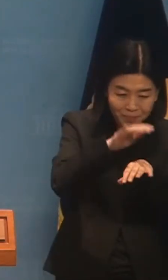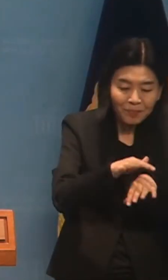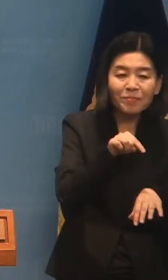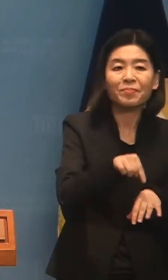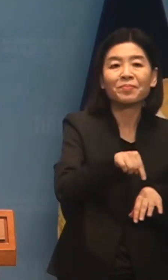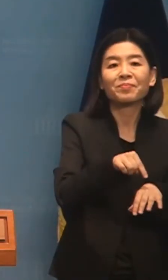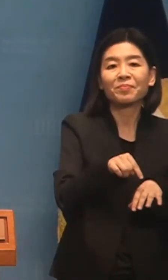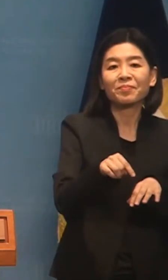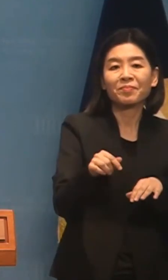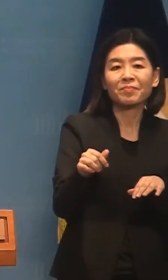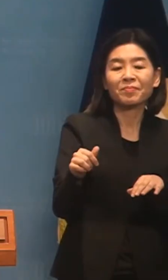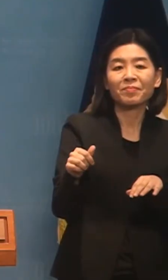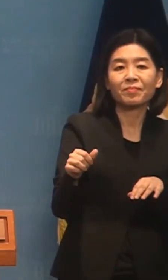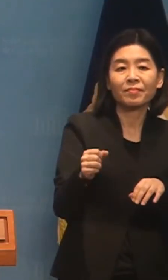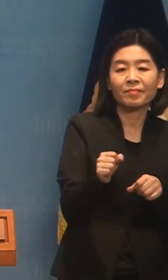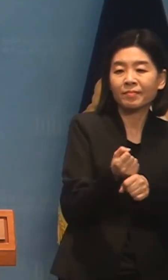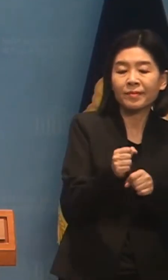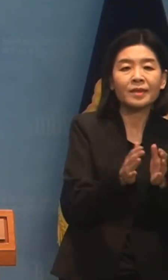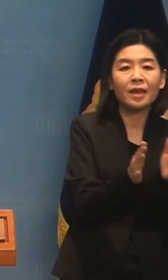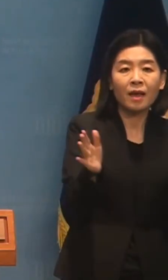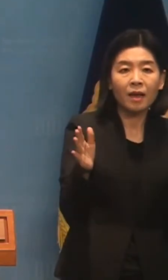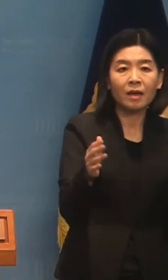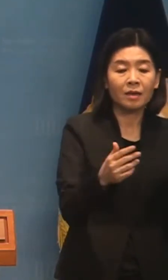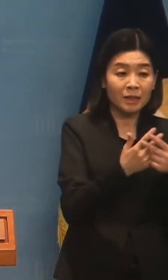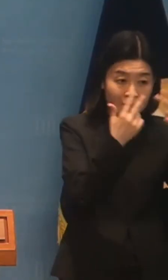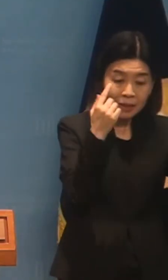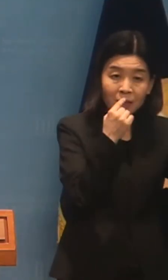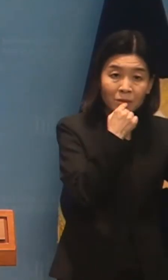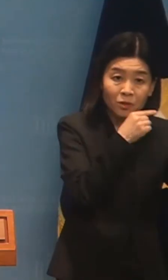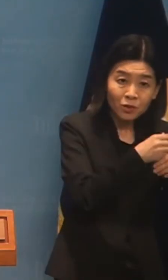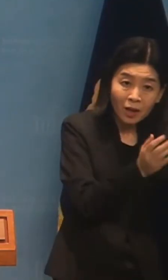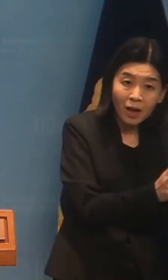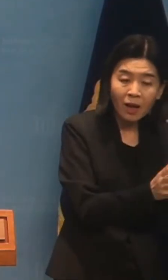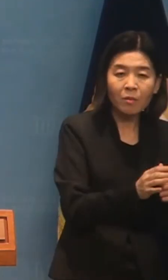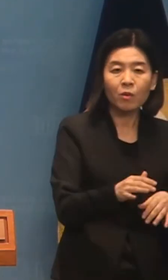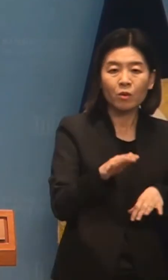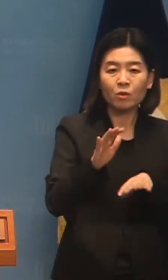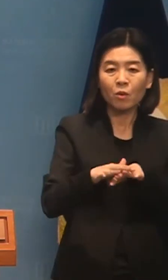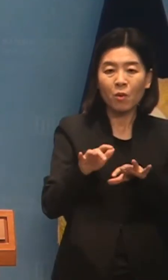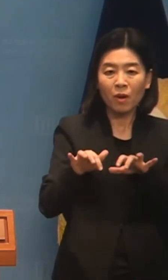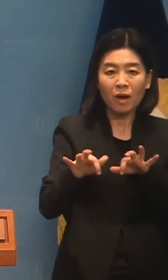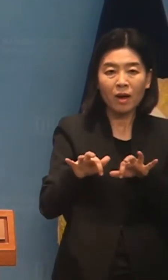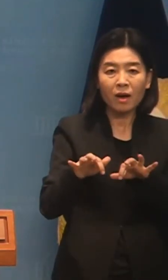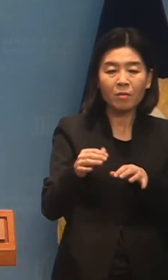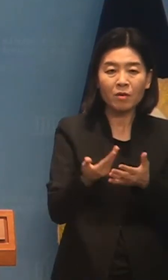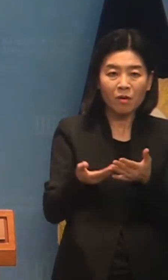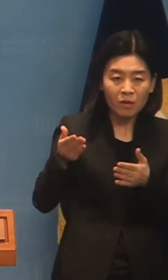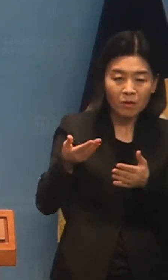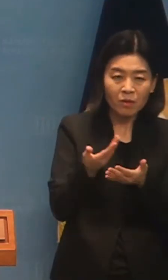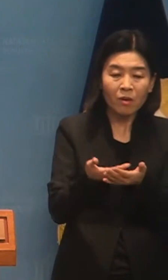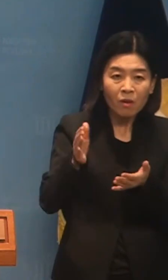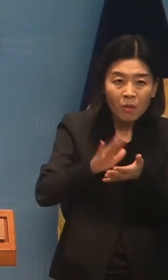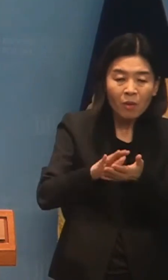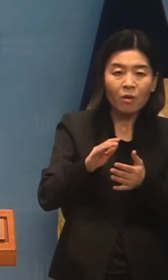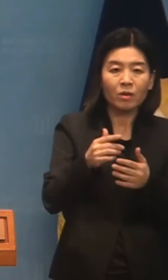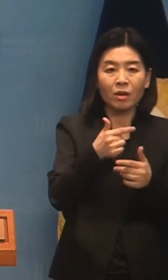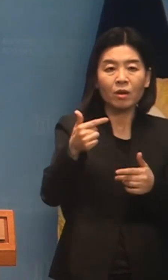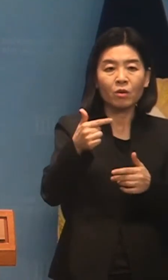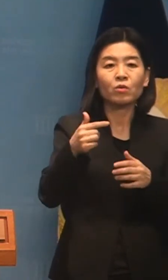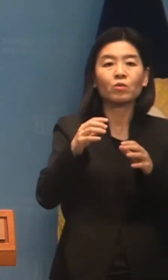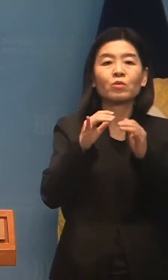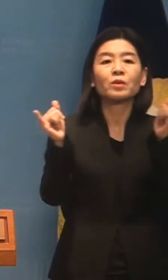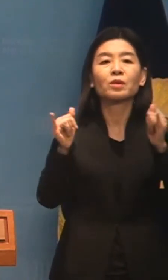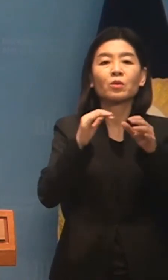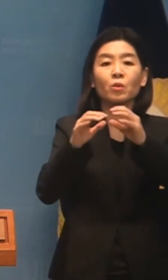시작되고 있습니다. 이재명 민주당은 손가락 혁명군 그리고 대국민 소통단 등 공식적인